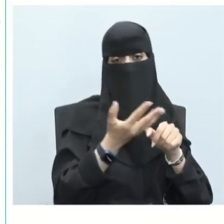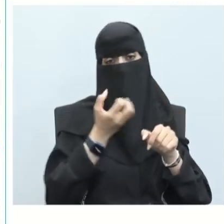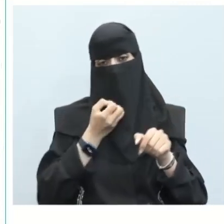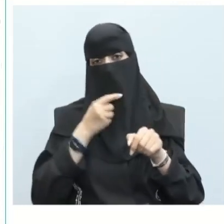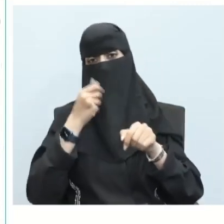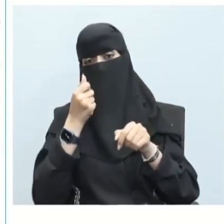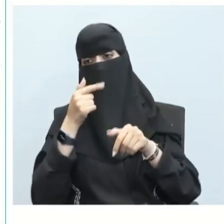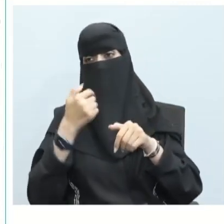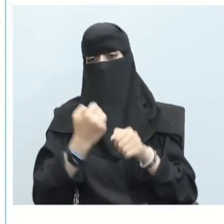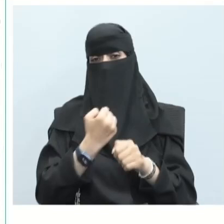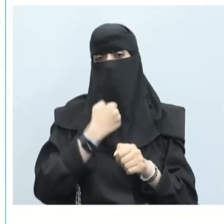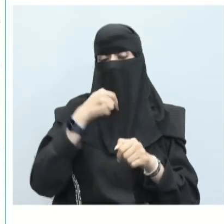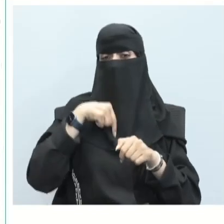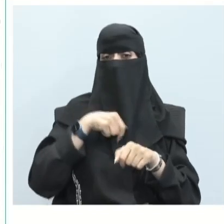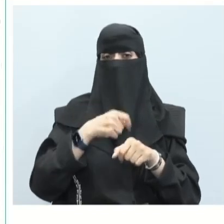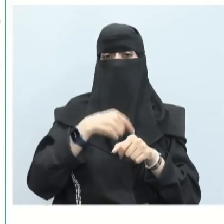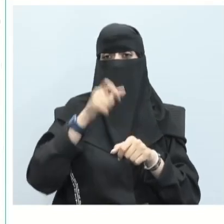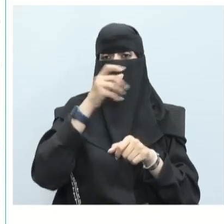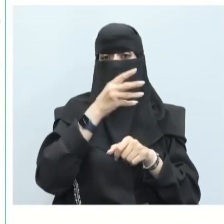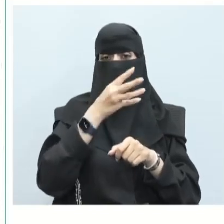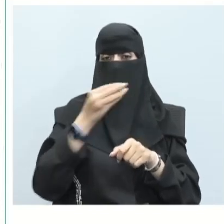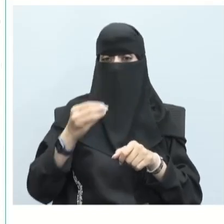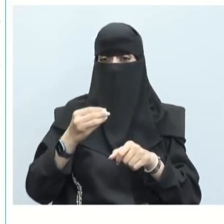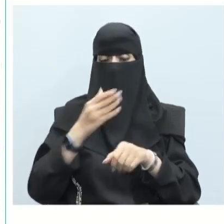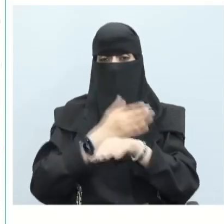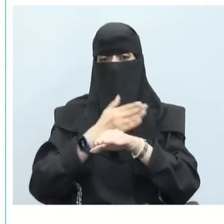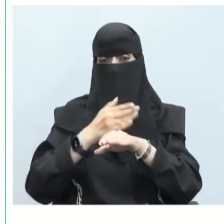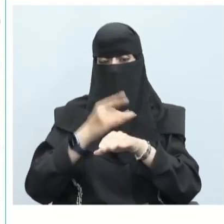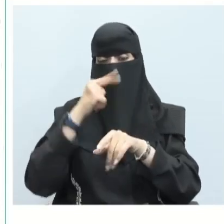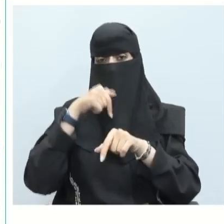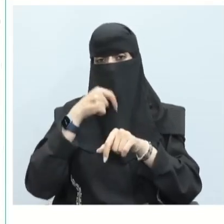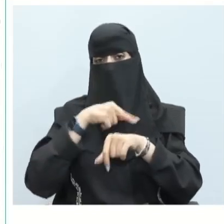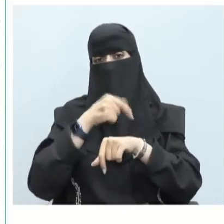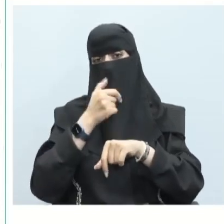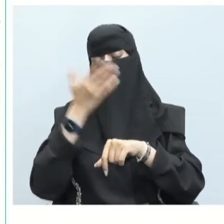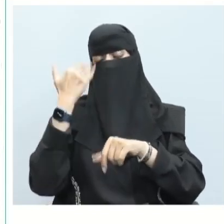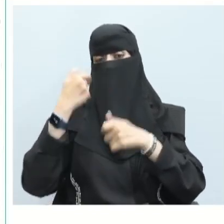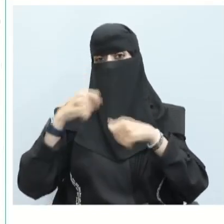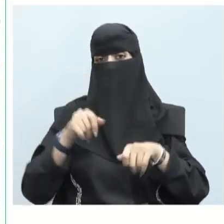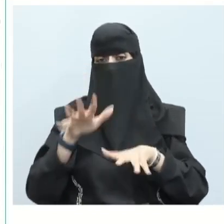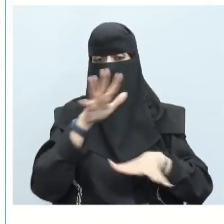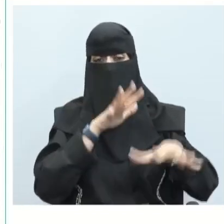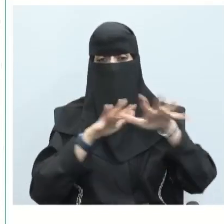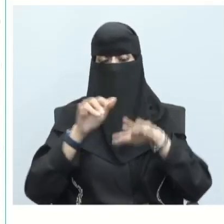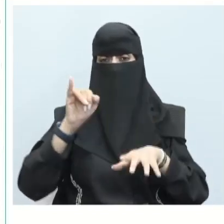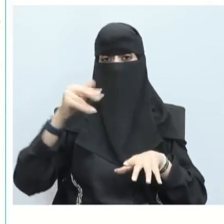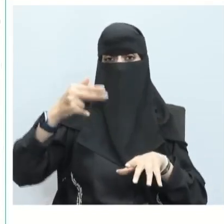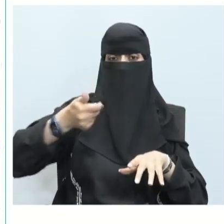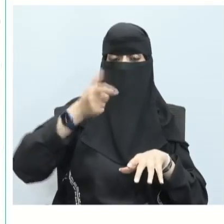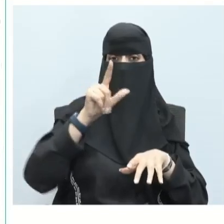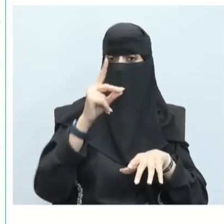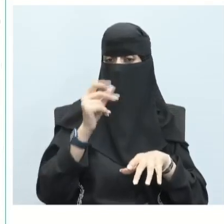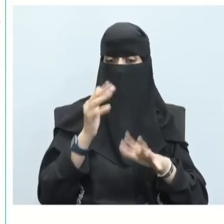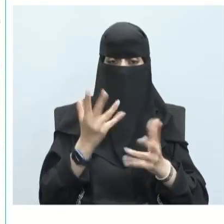المبلغ لحاجتي لعلاج ابن المريض منذ مده هنا يوجد مغالطه ما هي